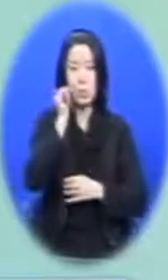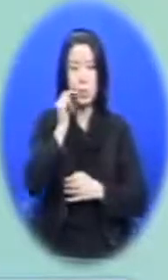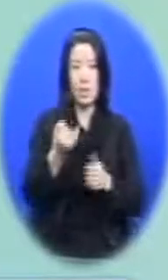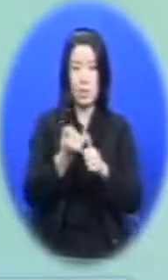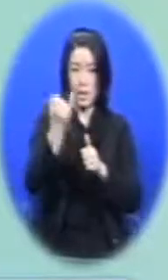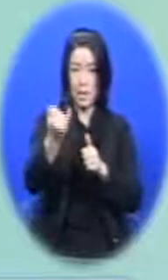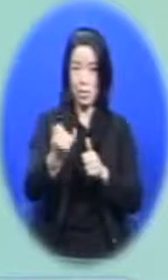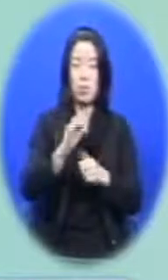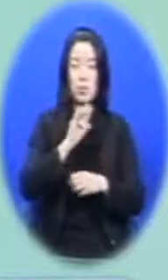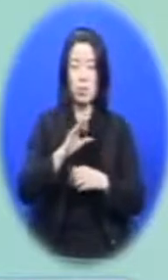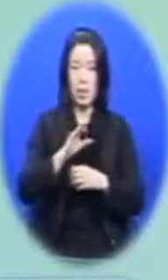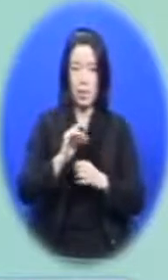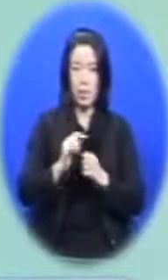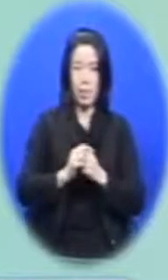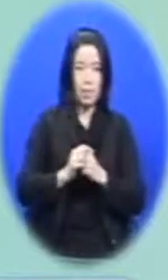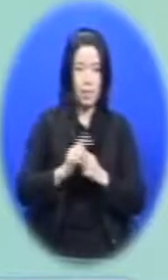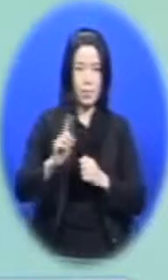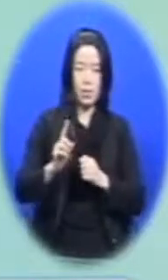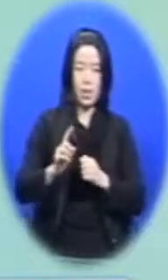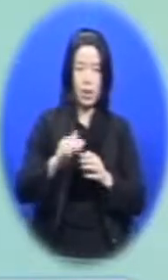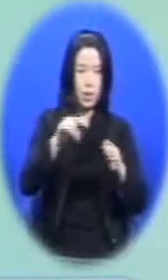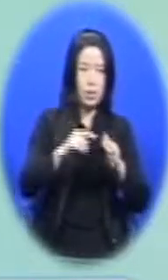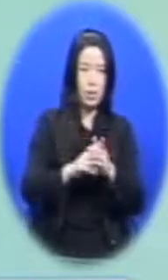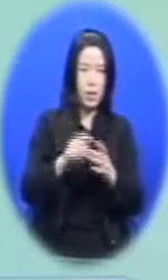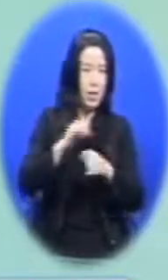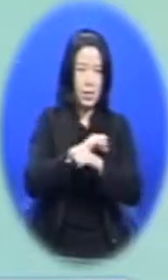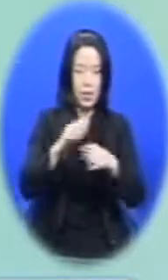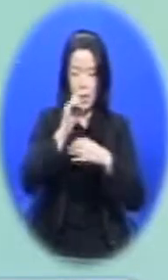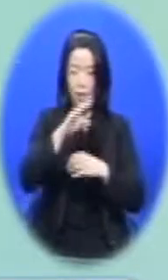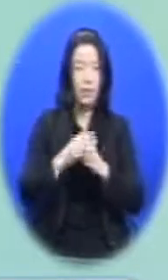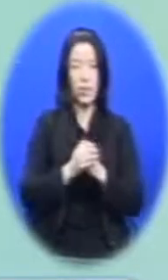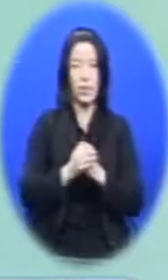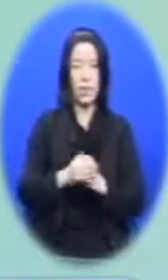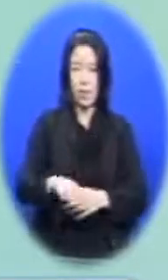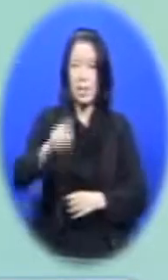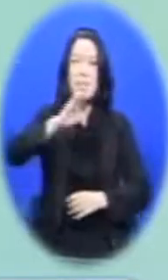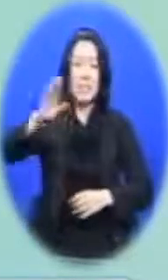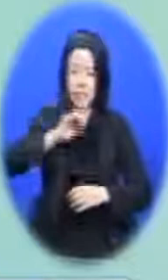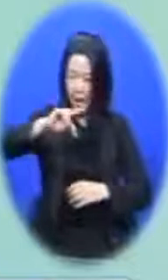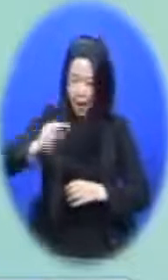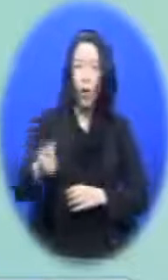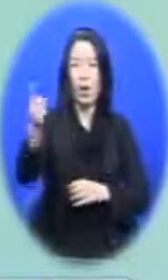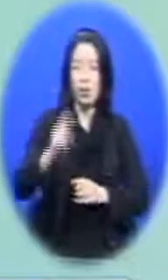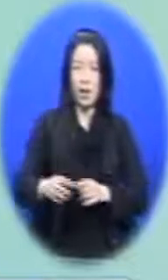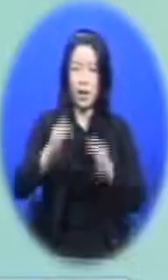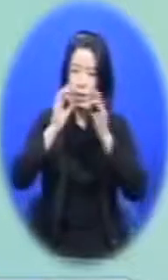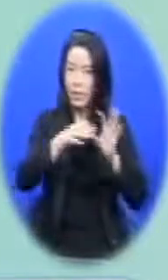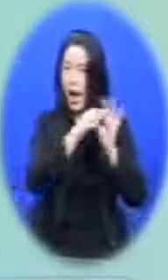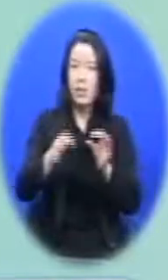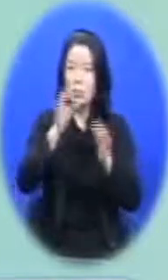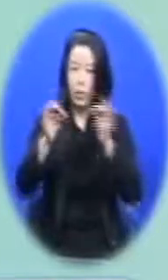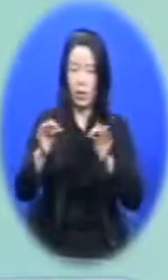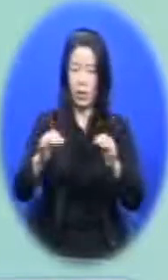사모님만 그렇게 했습니다. 그러나 여기서 물러서면 안 되잖아요. 목사님 그래도 그렇지 그러면서 막 소리를 지르면서